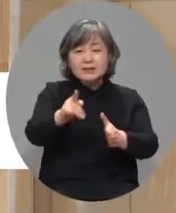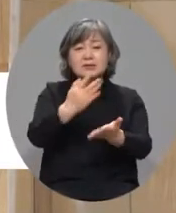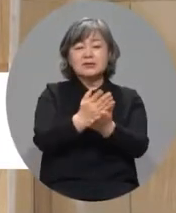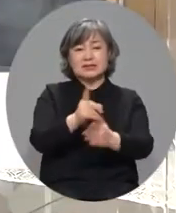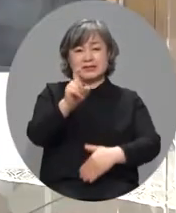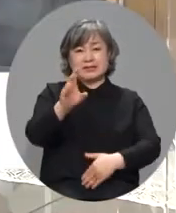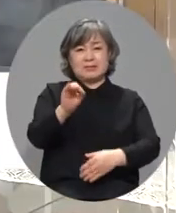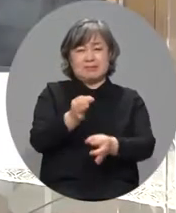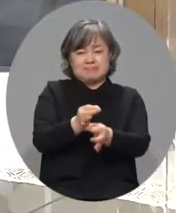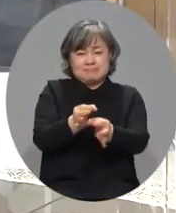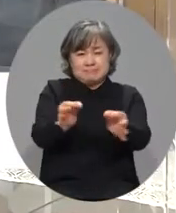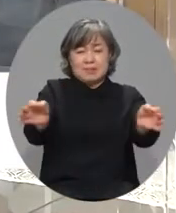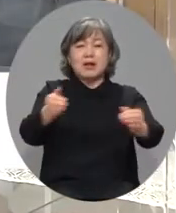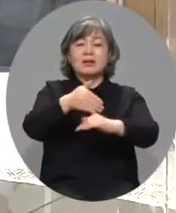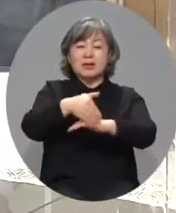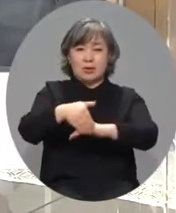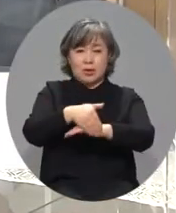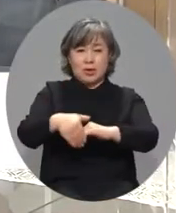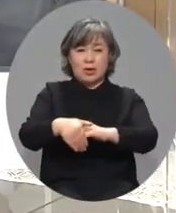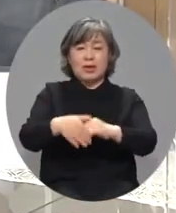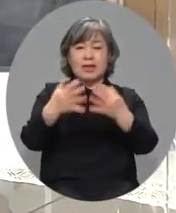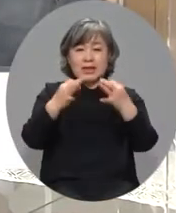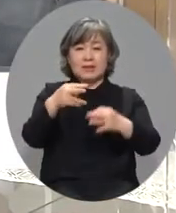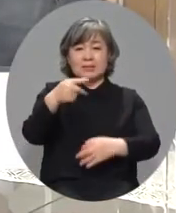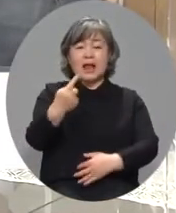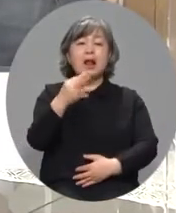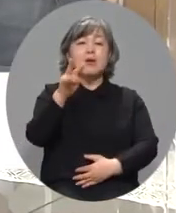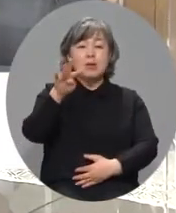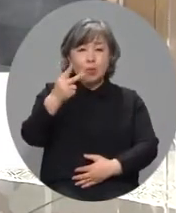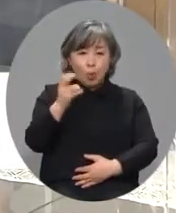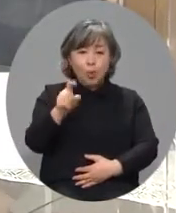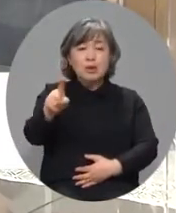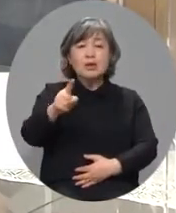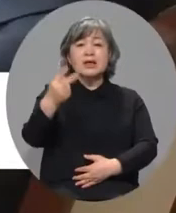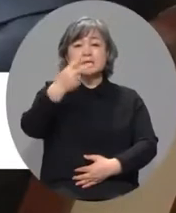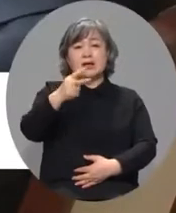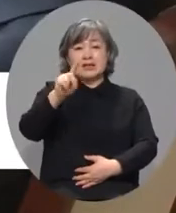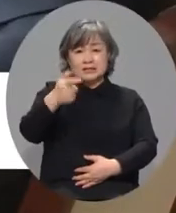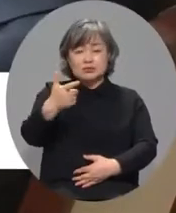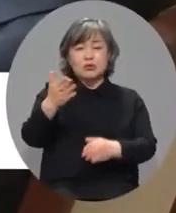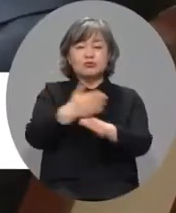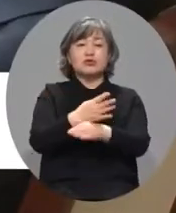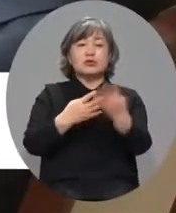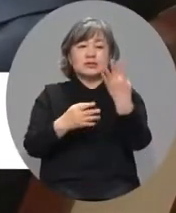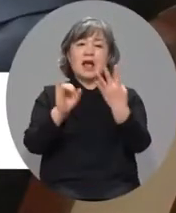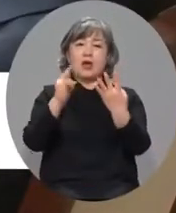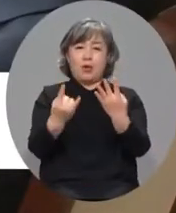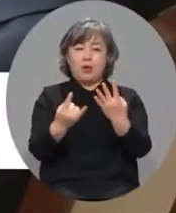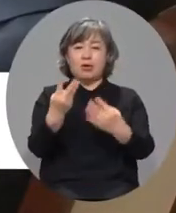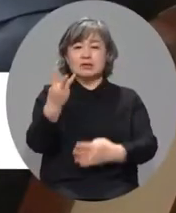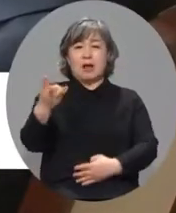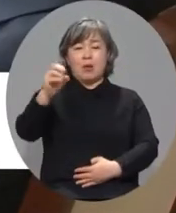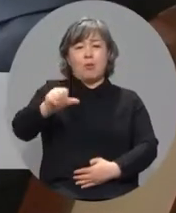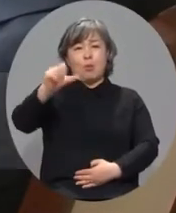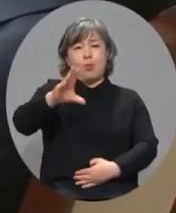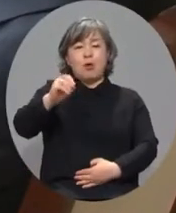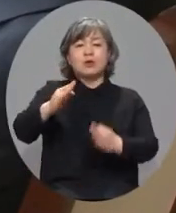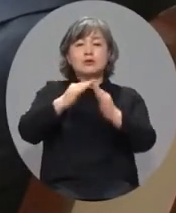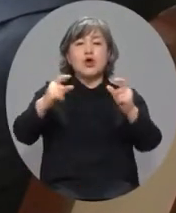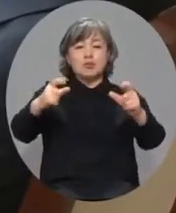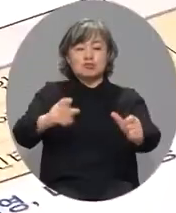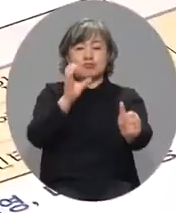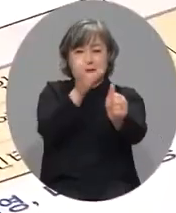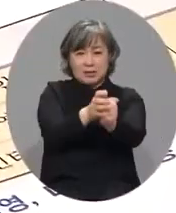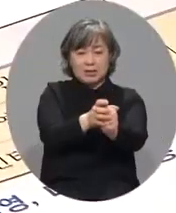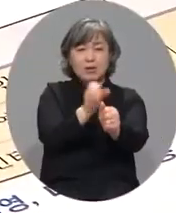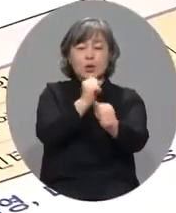10만원씩 지급하기로 했습니다 김 달봉 씨는 지난 2016년부터 4차례에 걸쳐 3억 5000만원을 전라북도의 기타